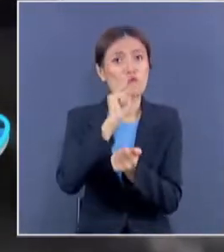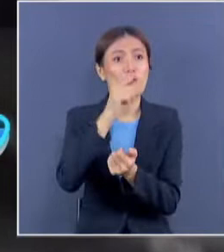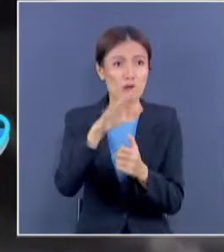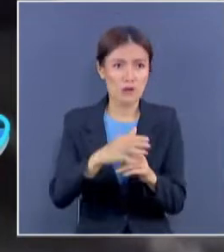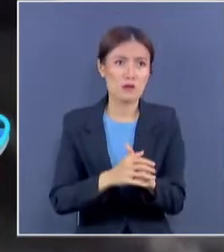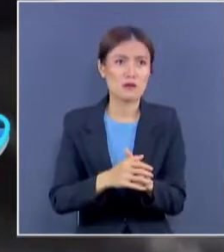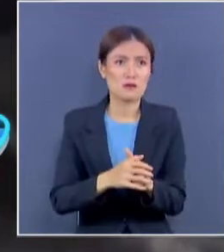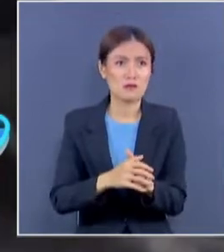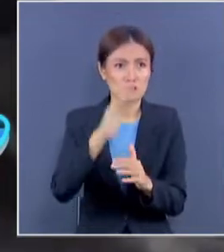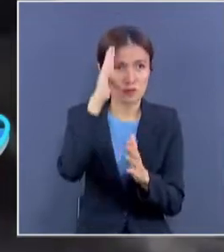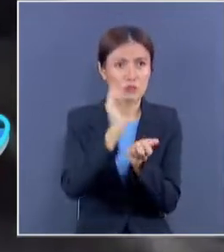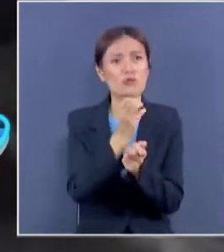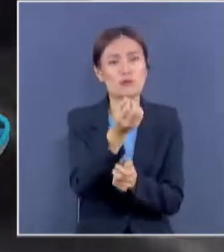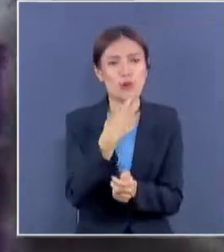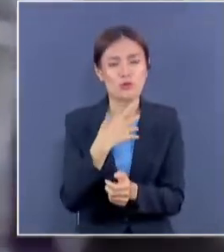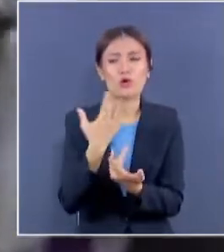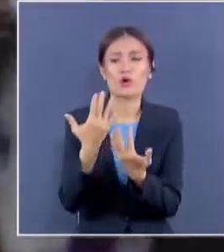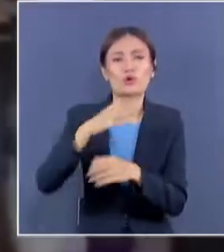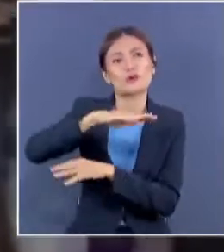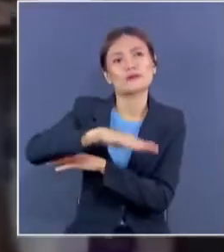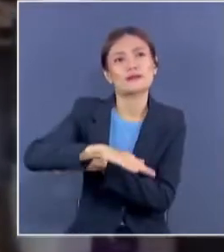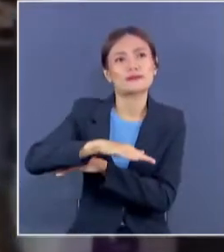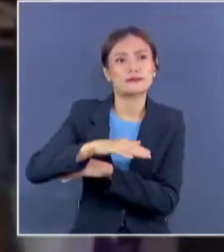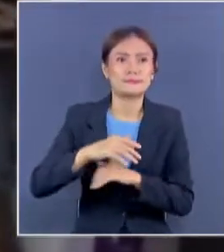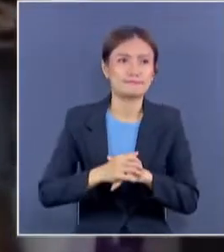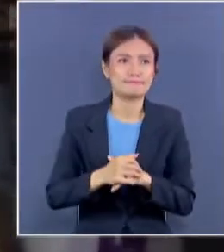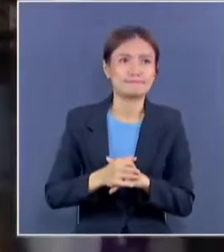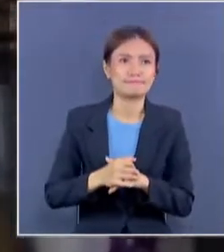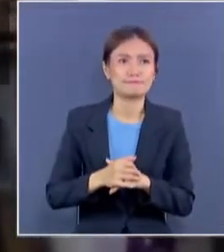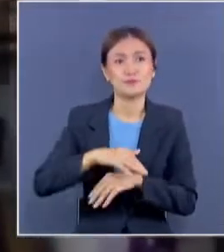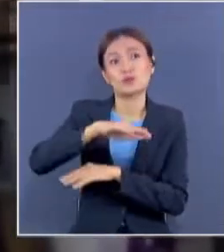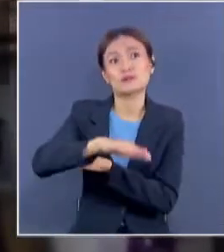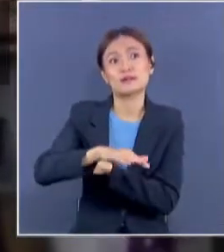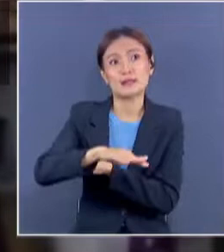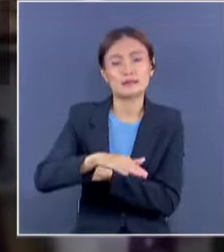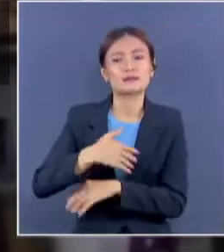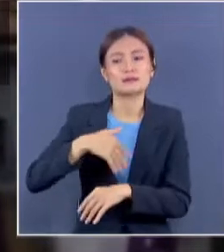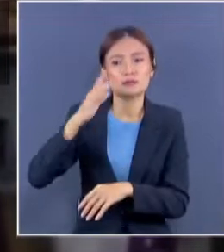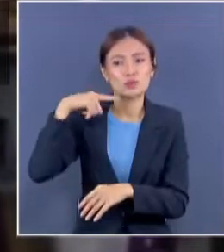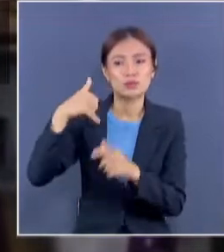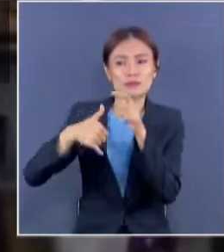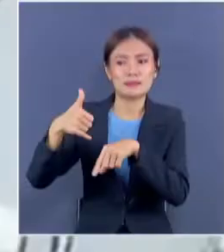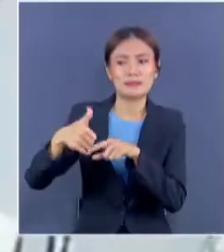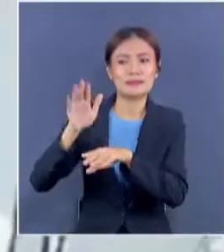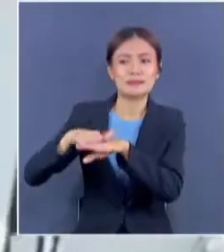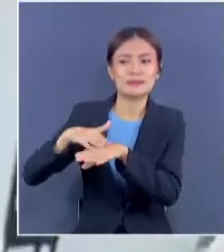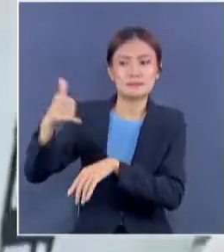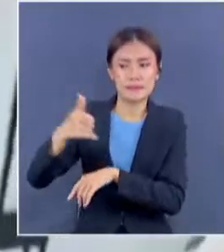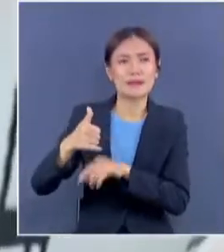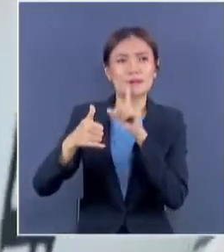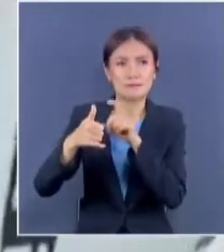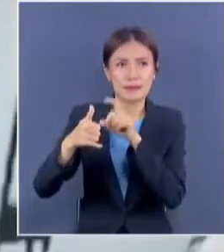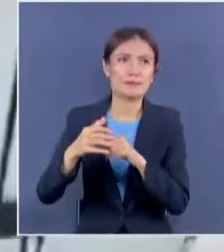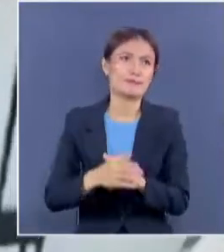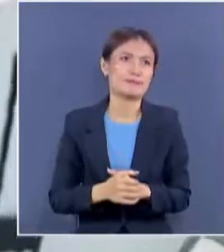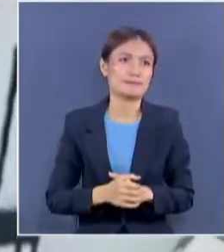แล้วนะตำรวจว่าไง ตำรวจก็บอกว่าเดี๋ยวตอนเย็นเย็นเนี่ยเขาบอกให้คนดูไว้แล้วว่าเดี๋ยวจะเรียกมาสอบสวนว่า ทำไม